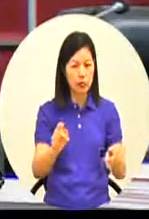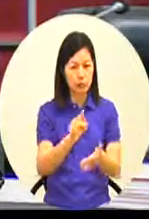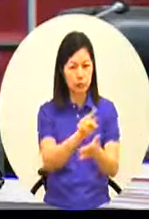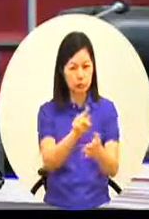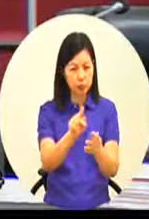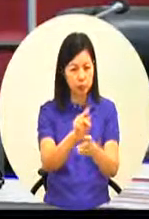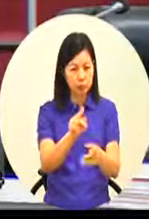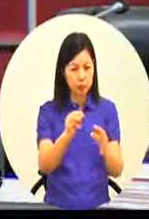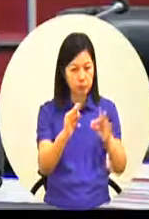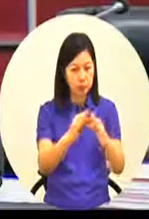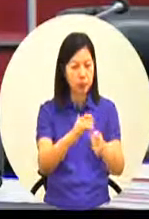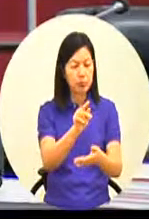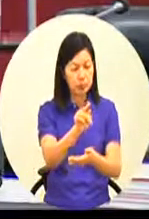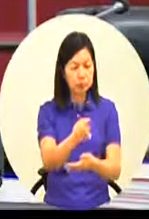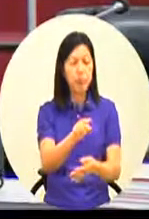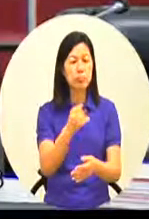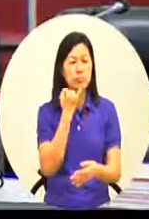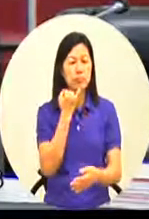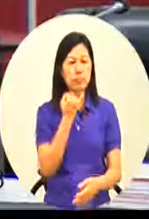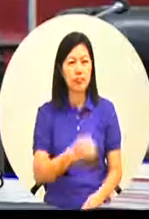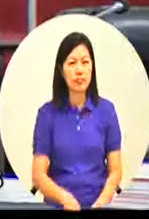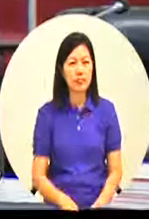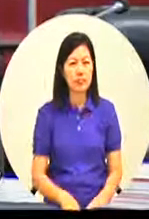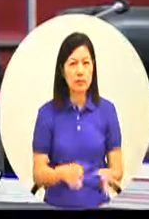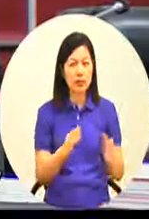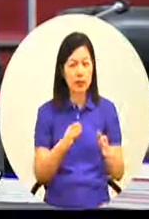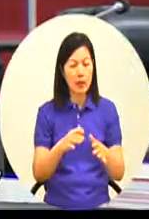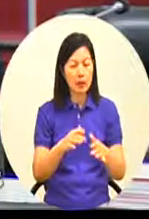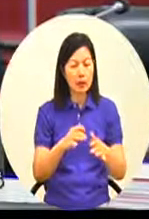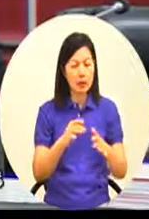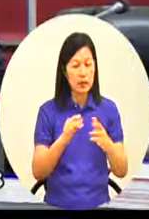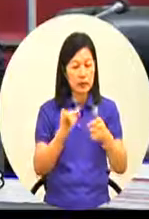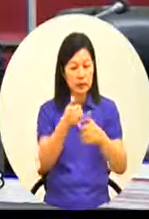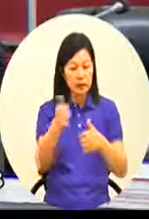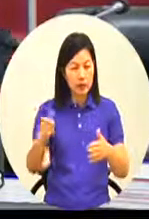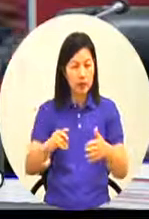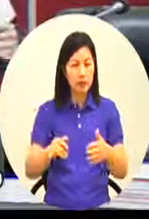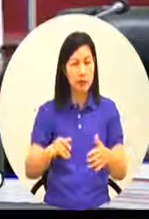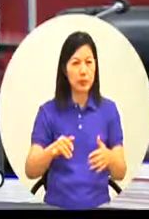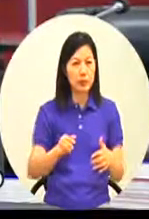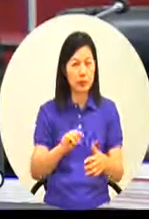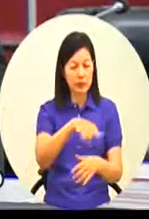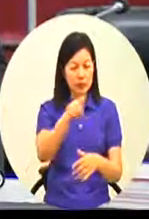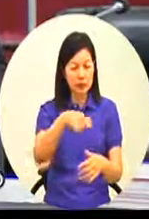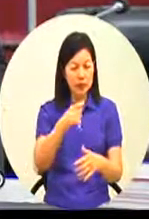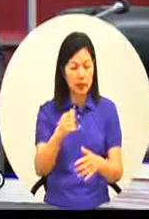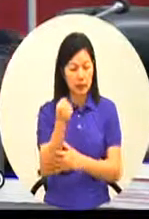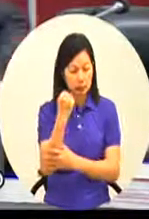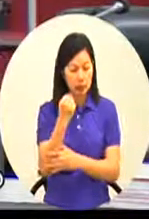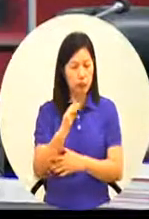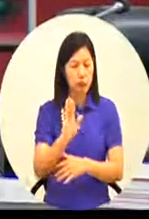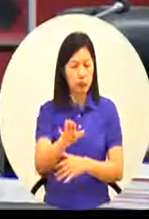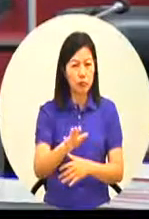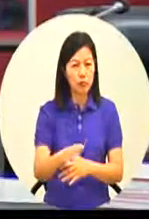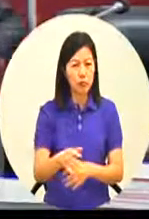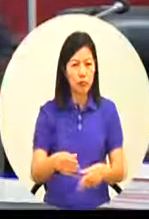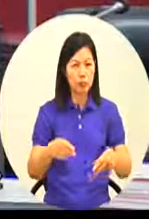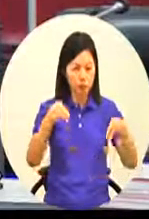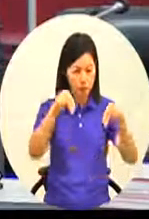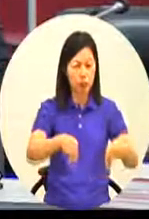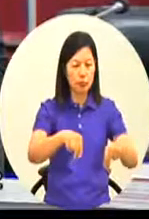青共，好，请超给雄青共，咱整理修改所有议员，大家拍拼努力，你若愿意签